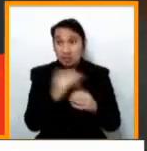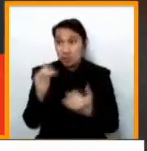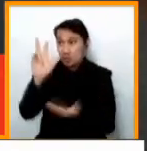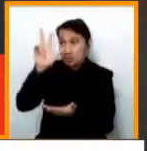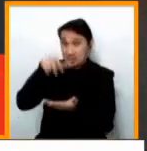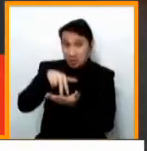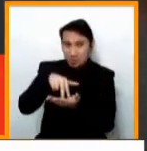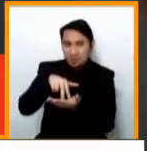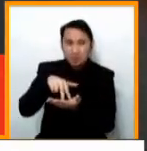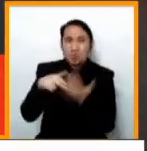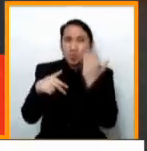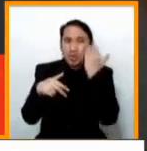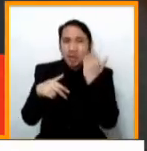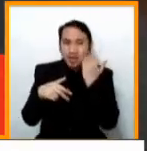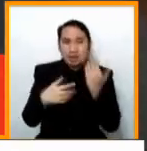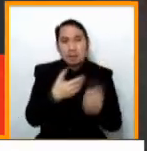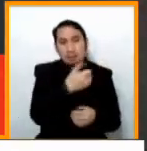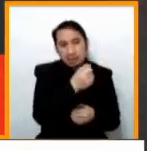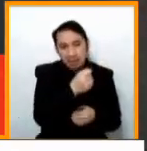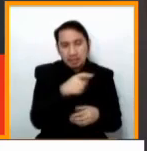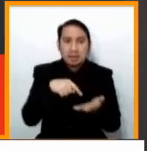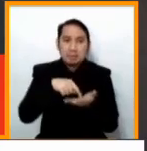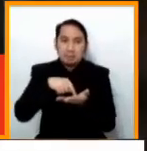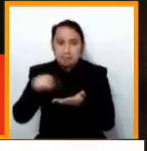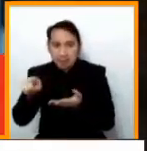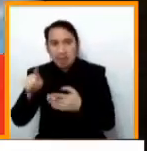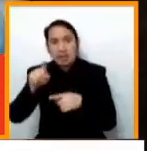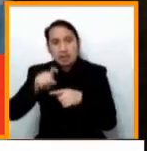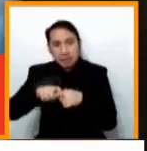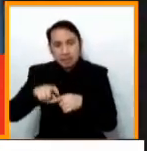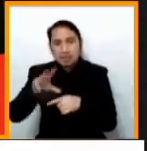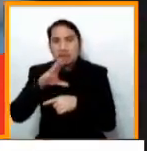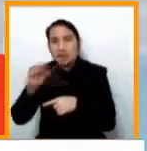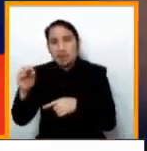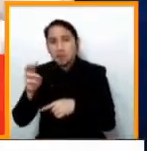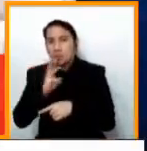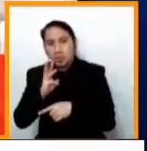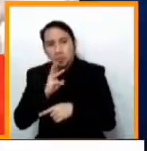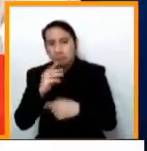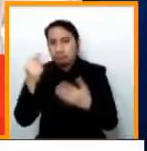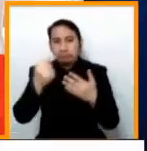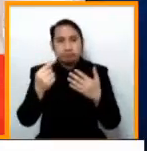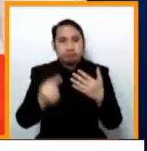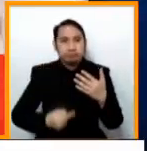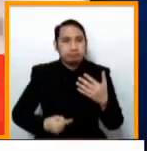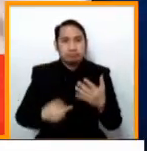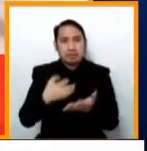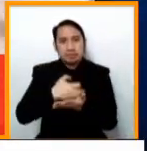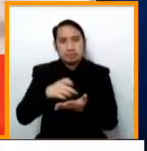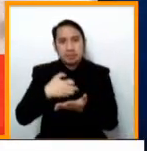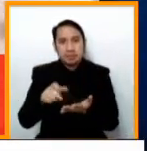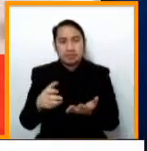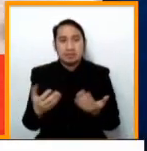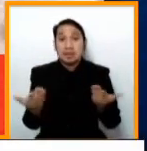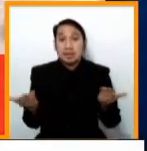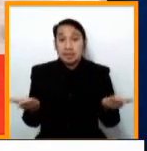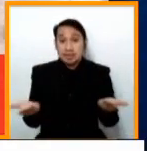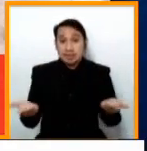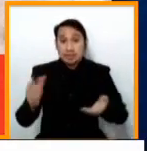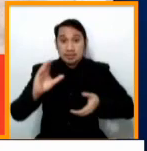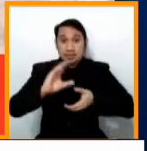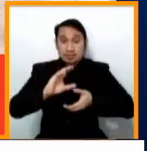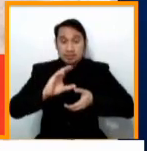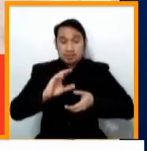pagkain, gatas ng anak, bayad sa kuryente at tubig at iba pang gastusin sa bahay. Dito sa Caloocan, 81%